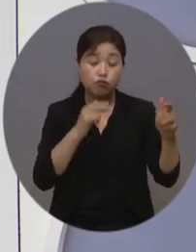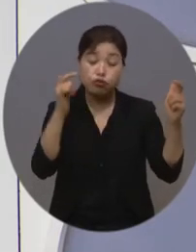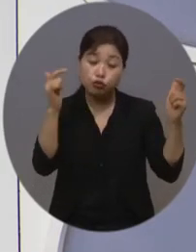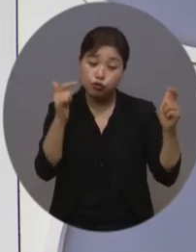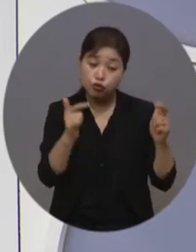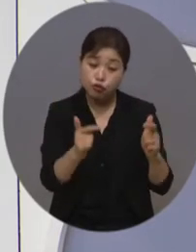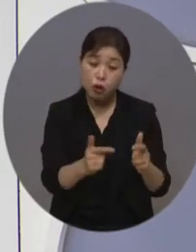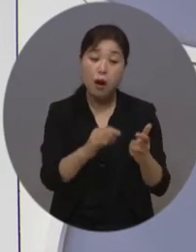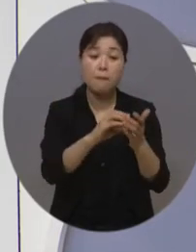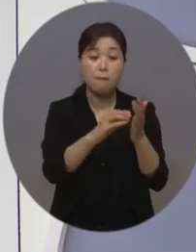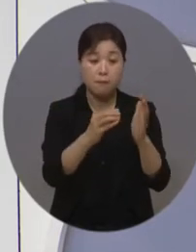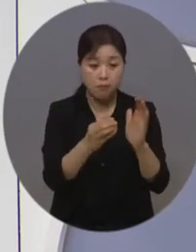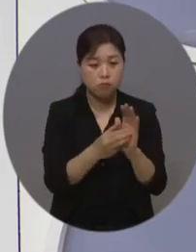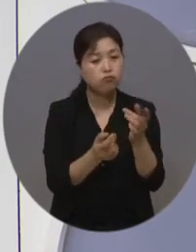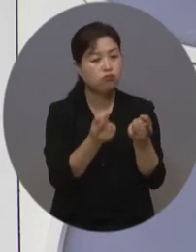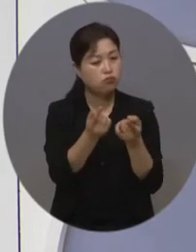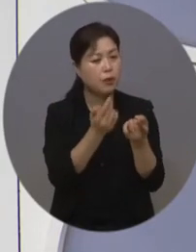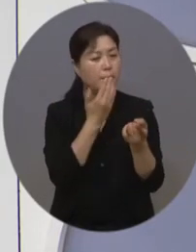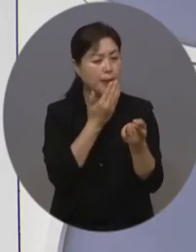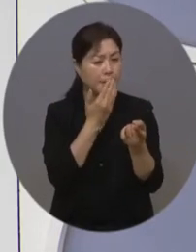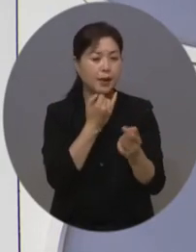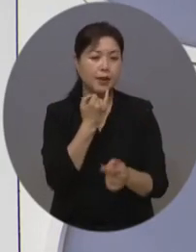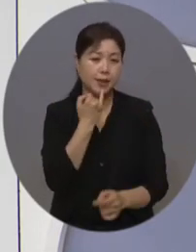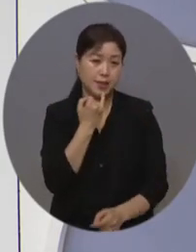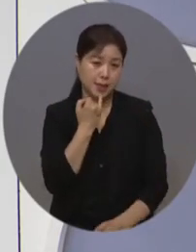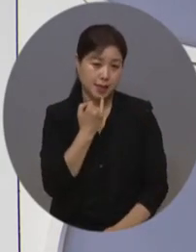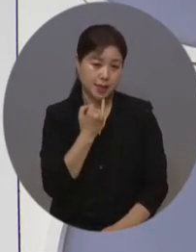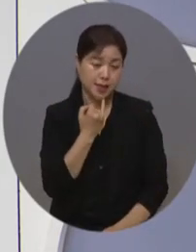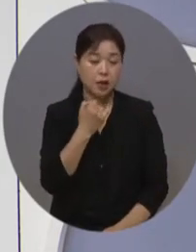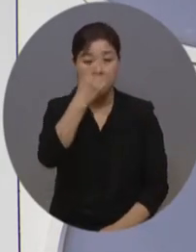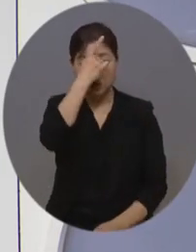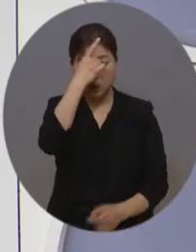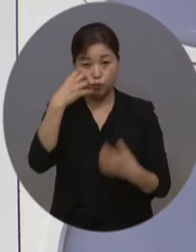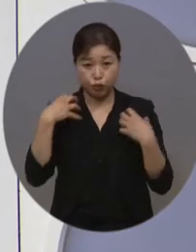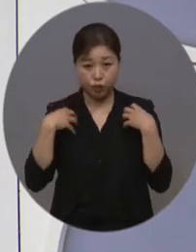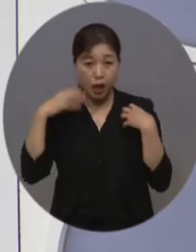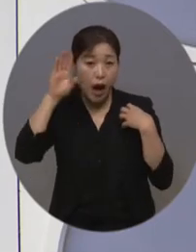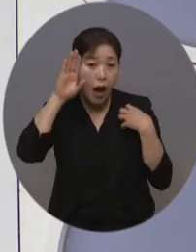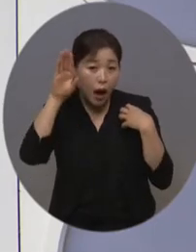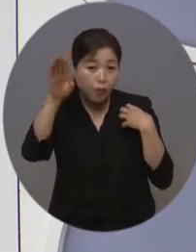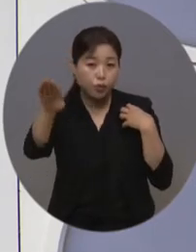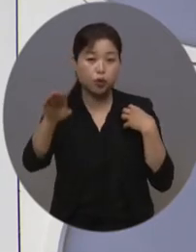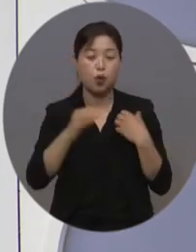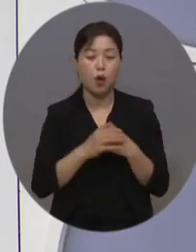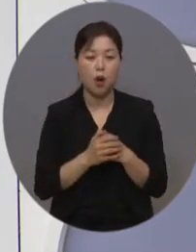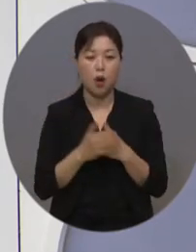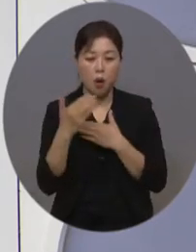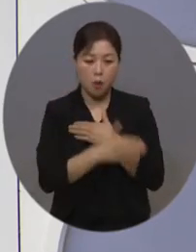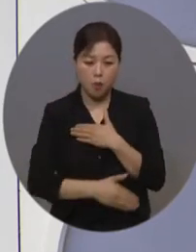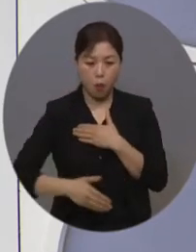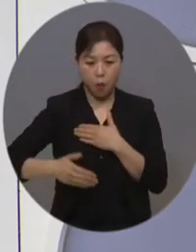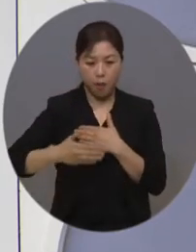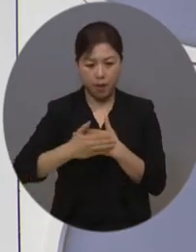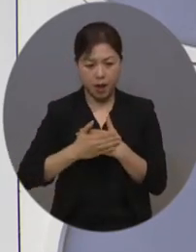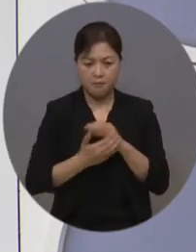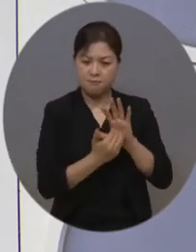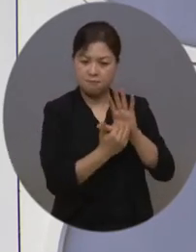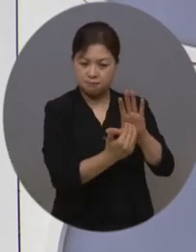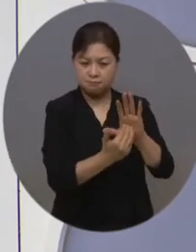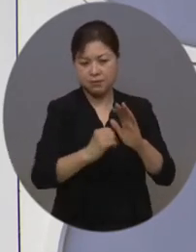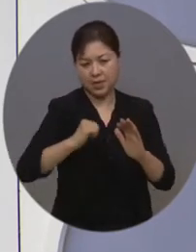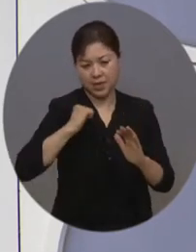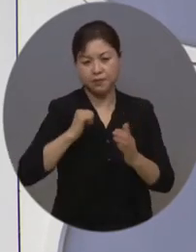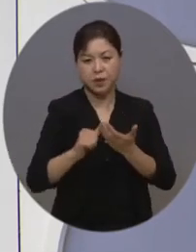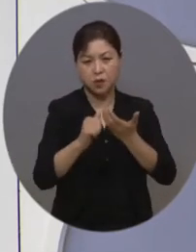이 진전이 되어 가는 것 같으니까 정부에서도 앞으로는 정말 면역에 대한 이야기를 좀 더 국민들에게